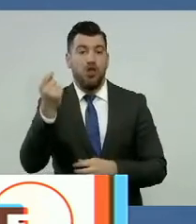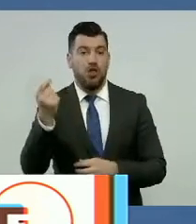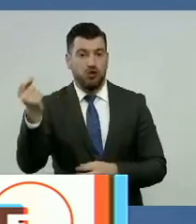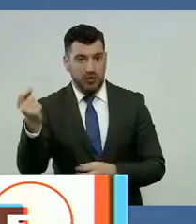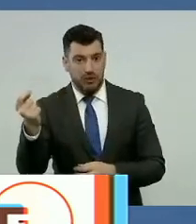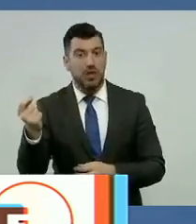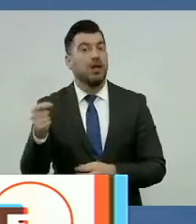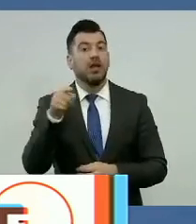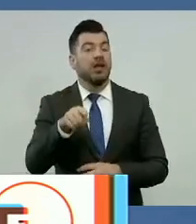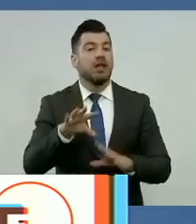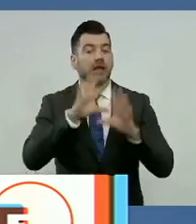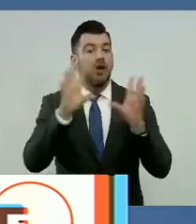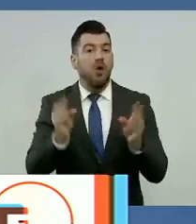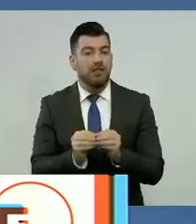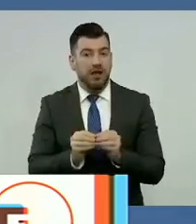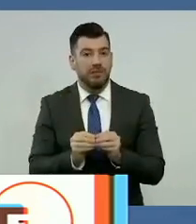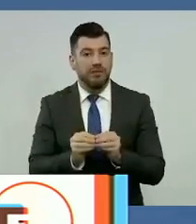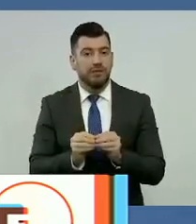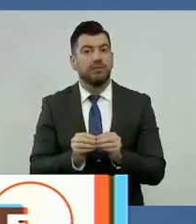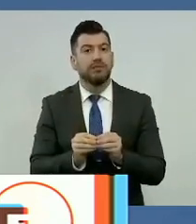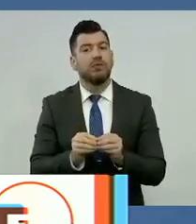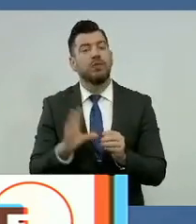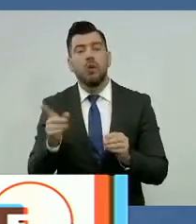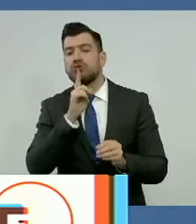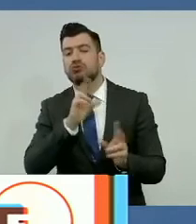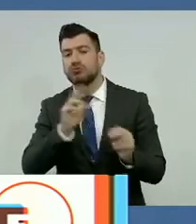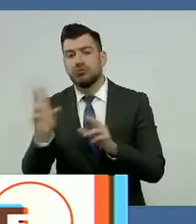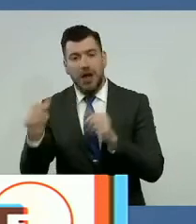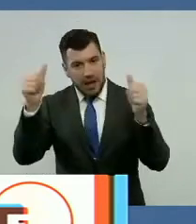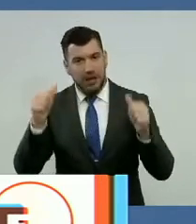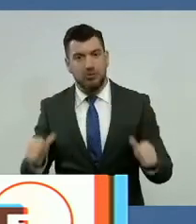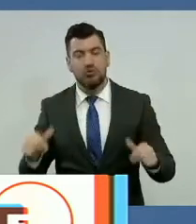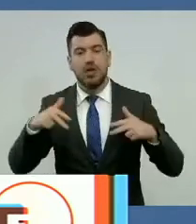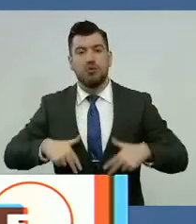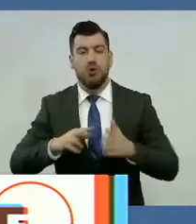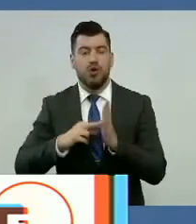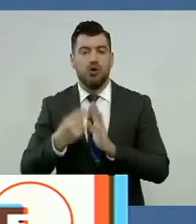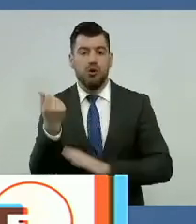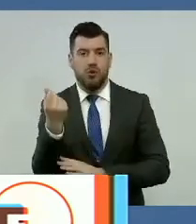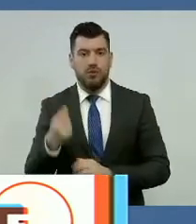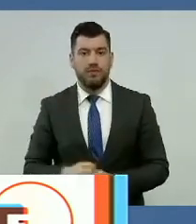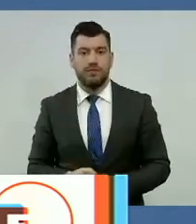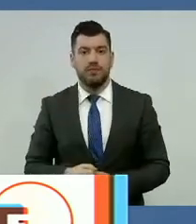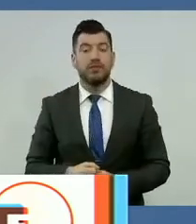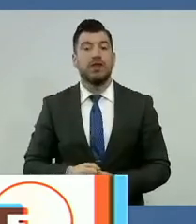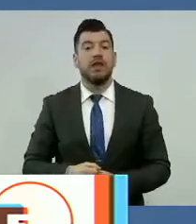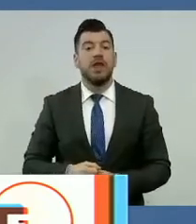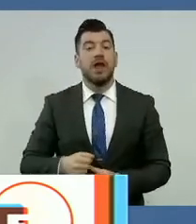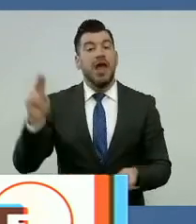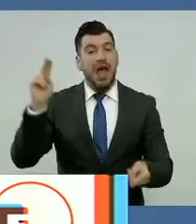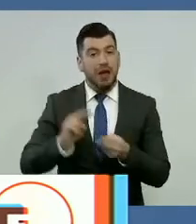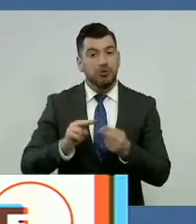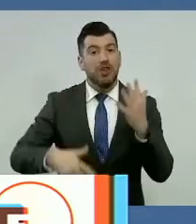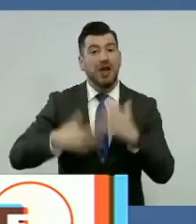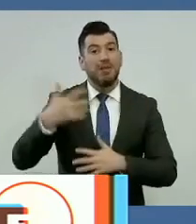ισχύουν όπως αυτές έχουν ανακοινωθεί από το Υπουργείο Οικονομικών. Παραμένει η έκπτωση 15% σε περίπτωση